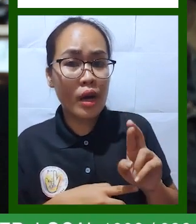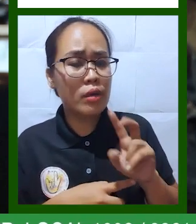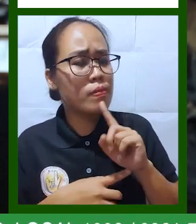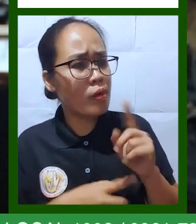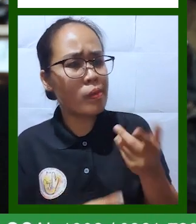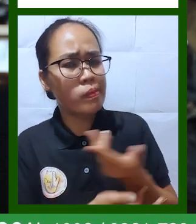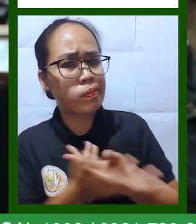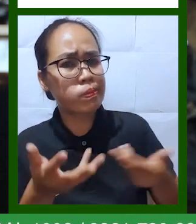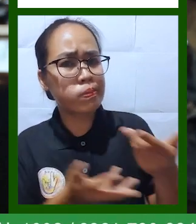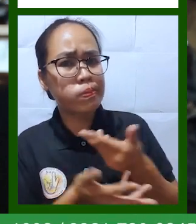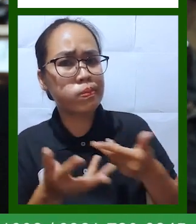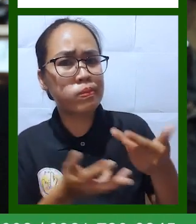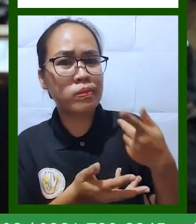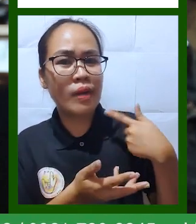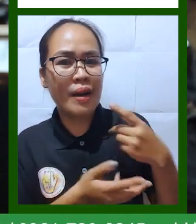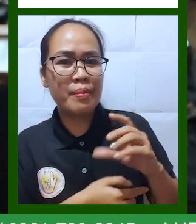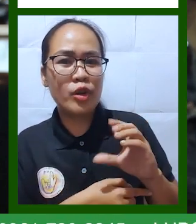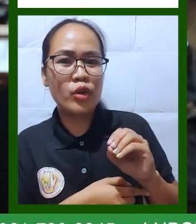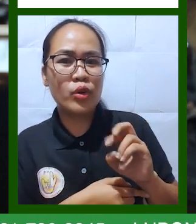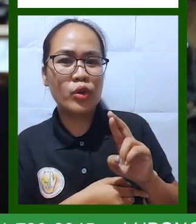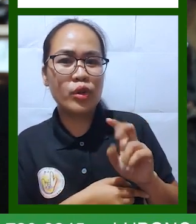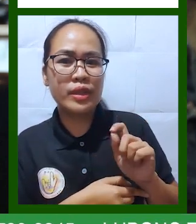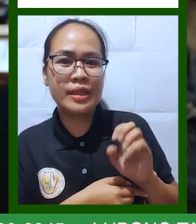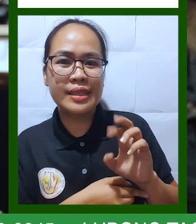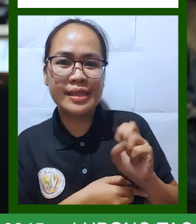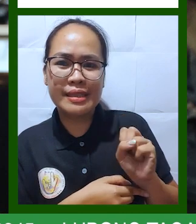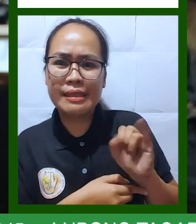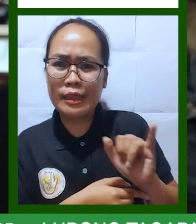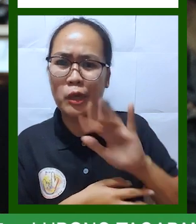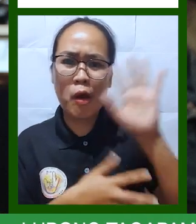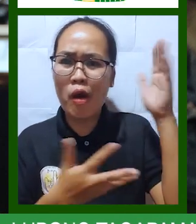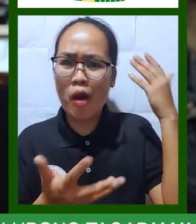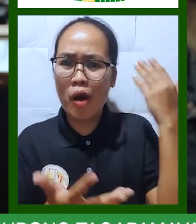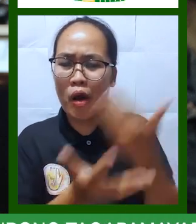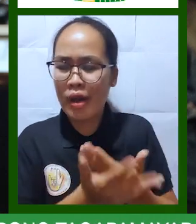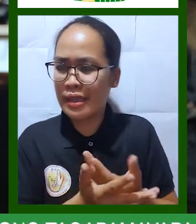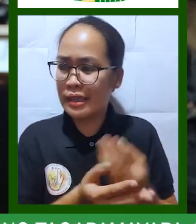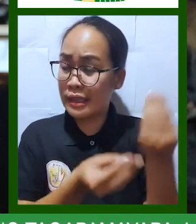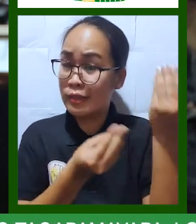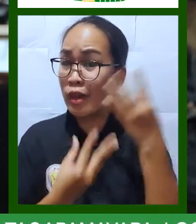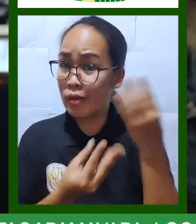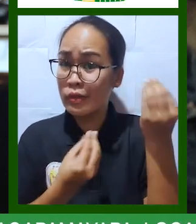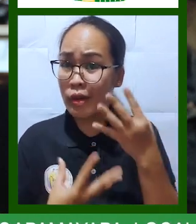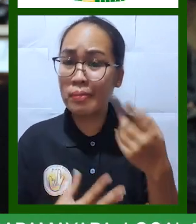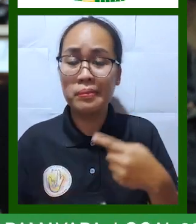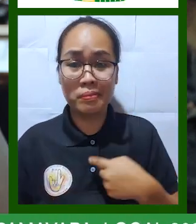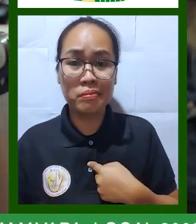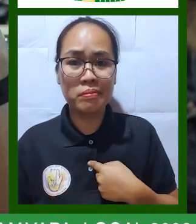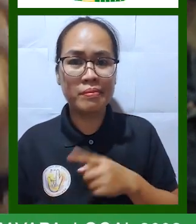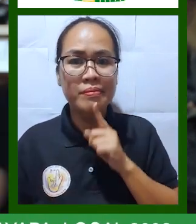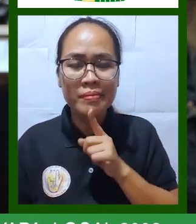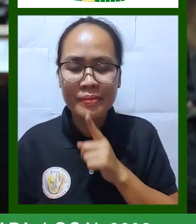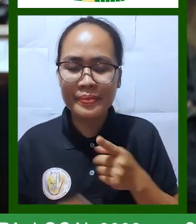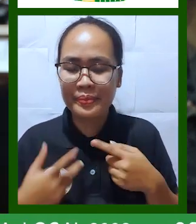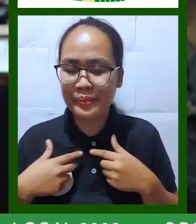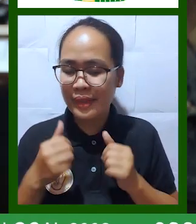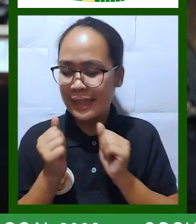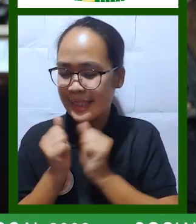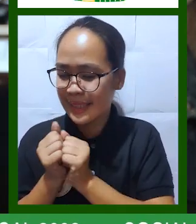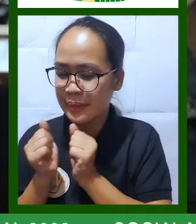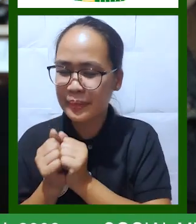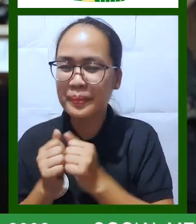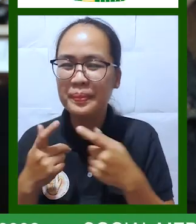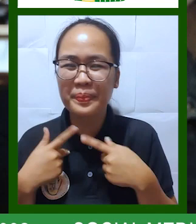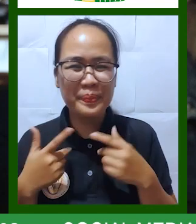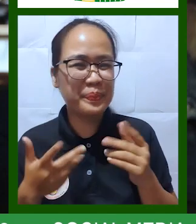kanilang pakikipag-ugnayan sa atin. Yung courtesy, no? Lahat ipinapaalam talaga nila sa barangay. No? Of course, kasama din po natin ang